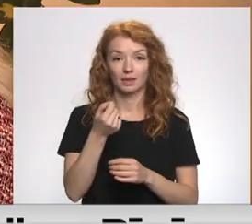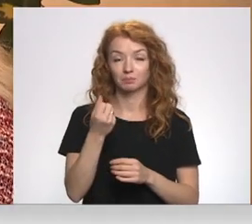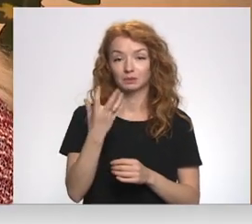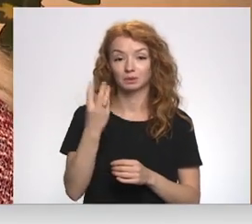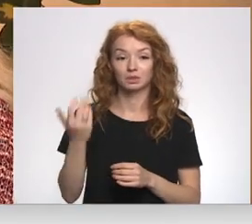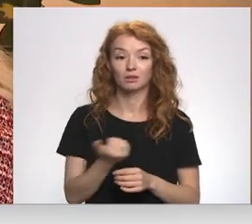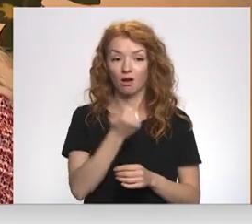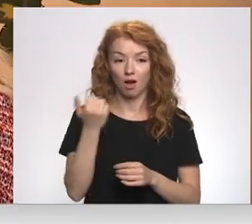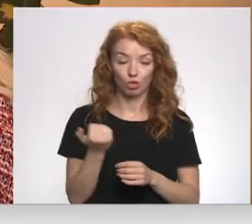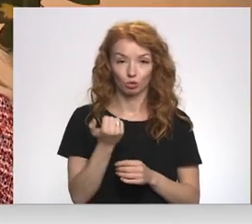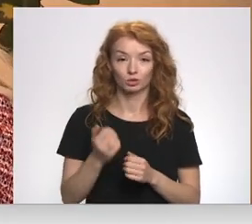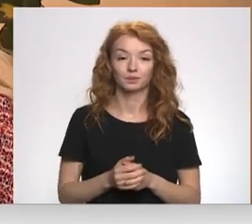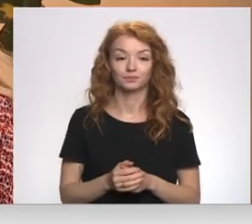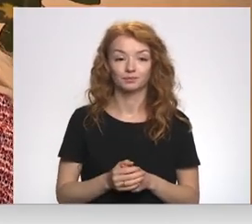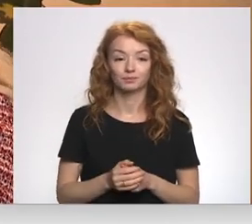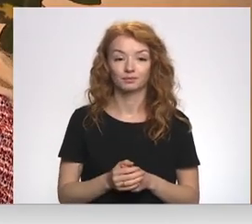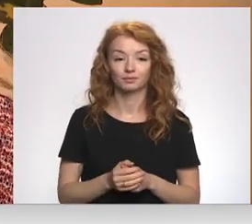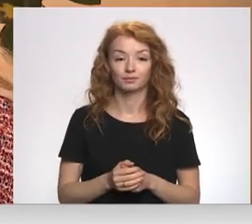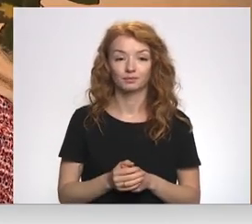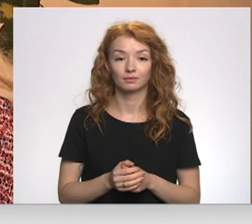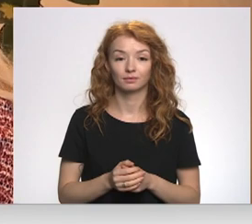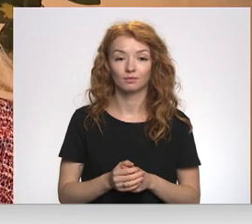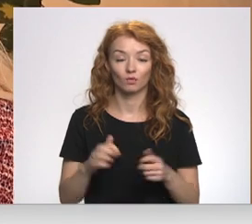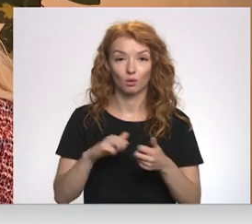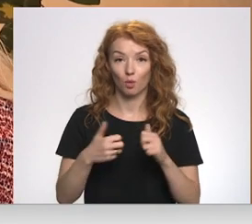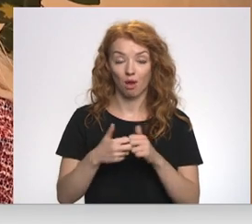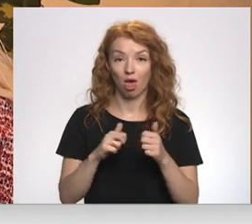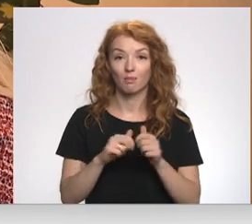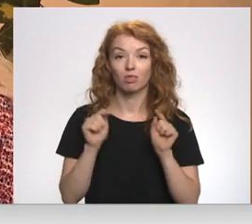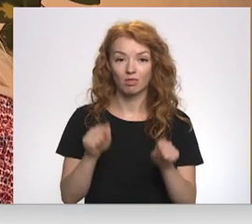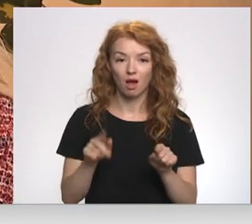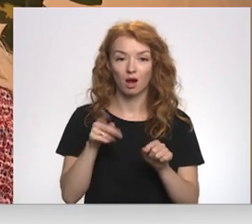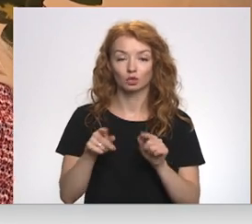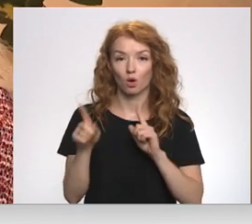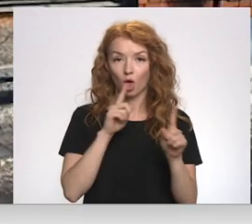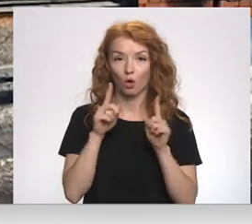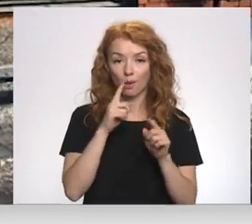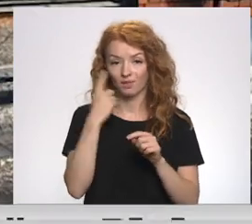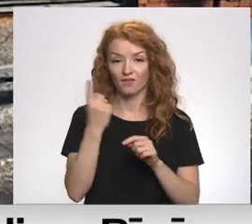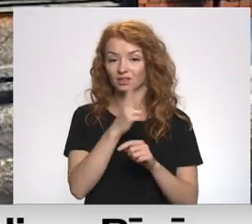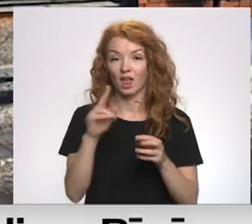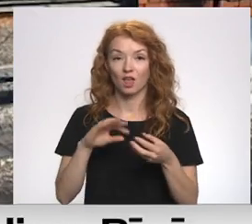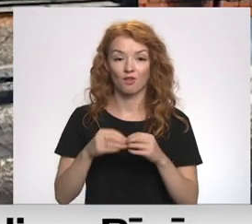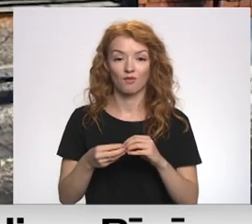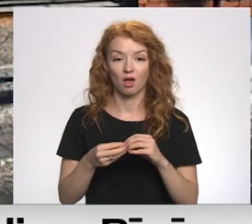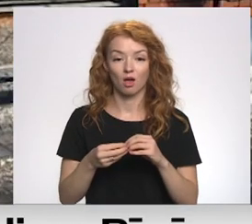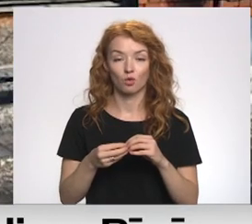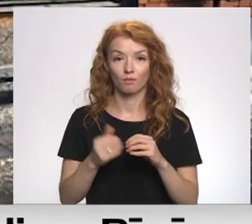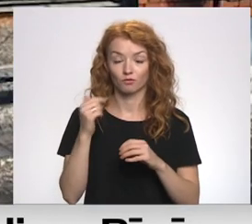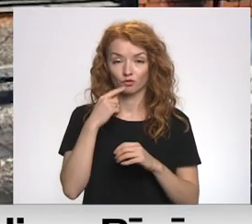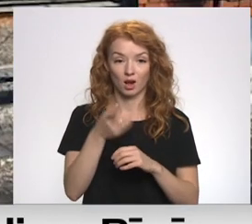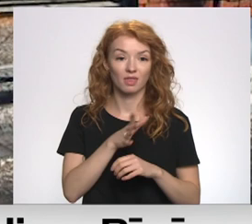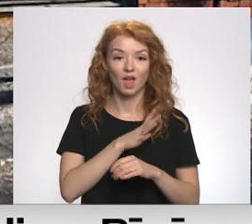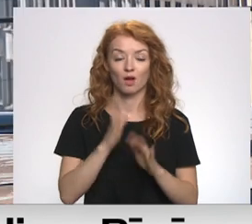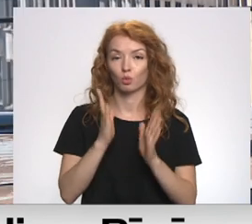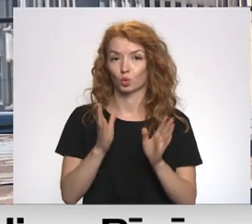gadus. Un problēma ir tajā, ka šo regulējumu neviens neievēro. Nevar būt tā, ka